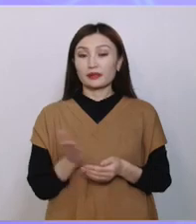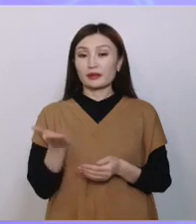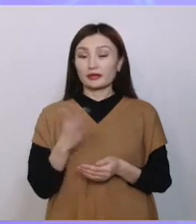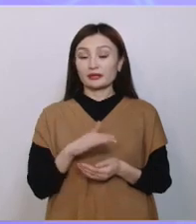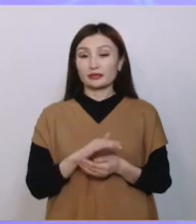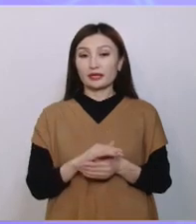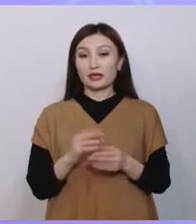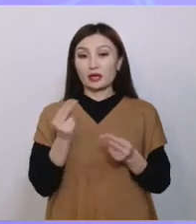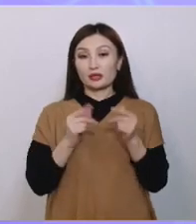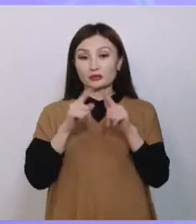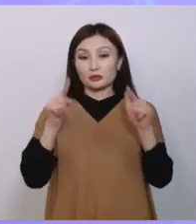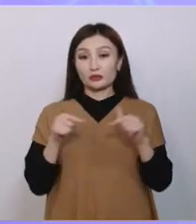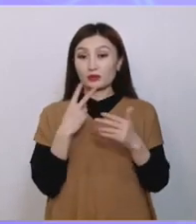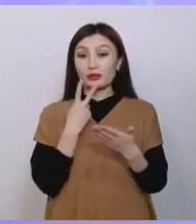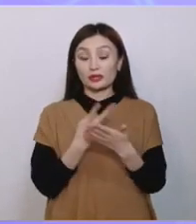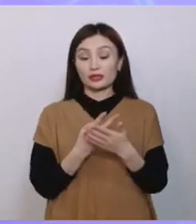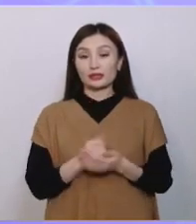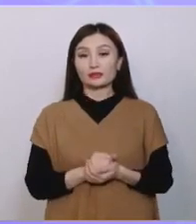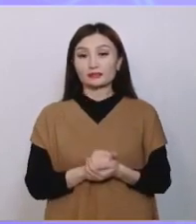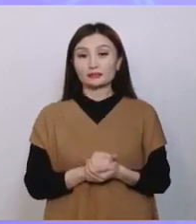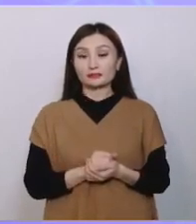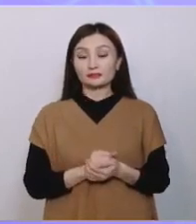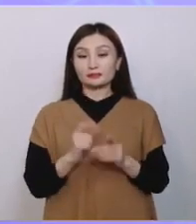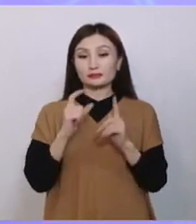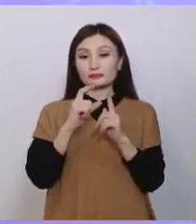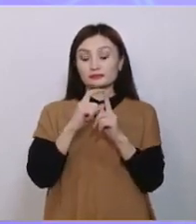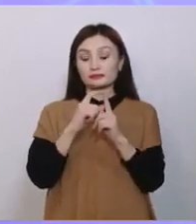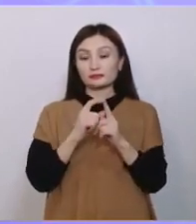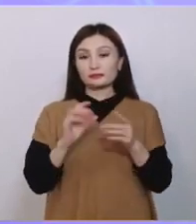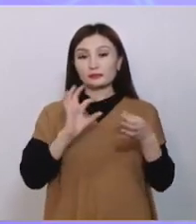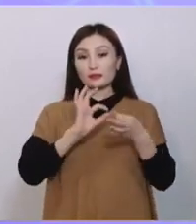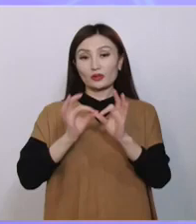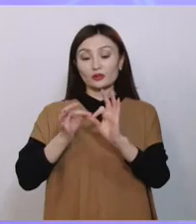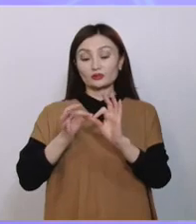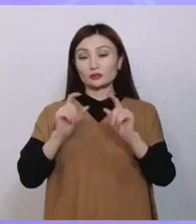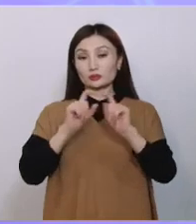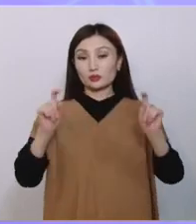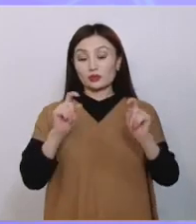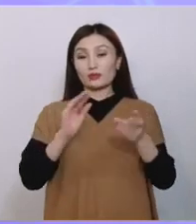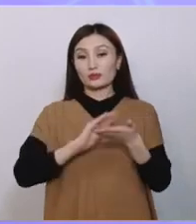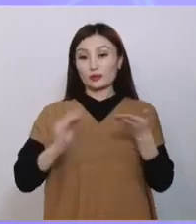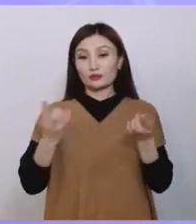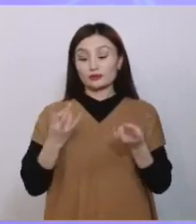Келгіле, сүретке қарағыла. Сөздерге сүйлем түзгілі.